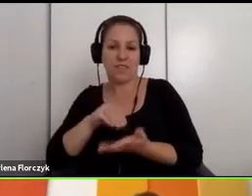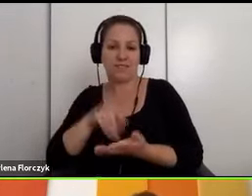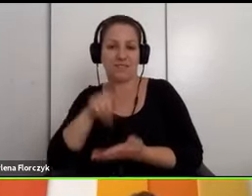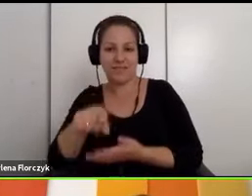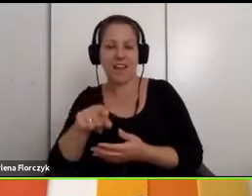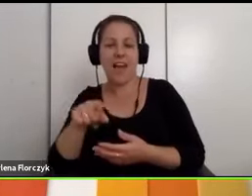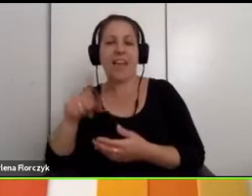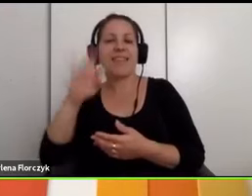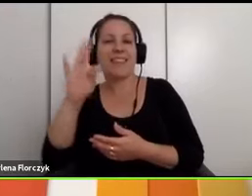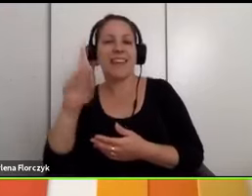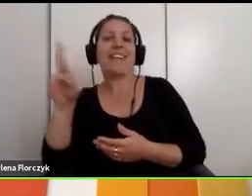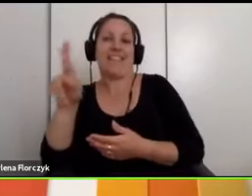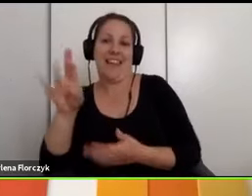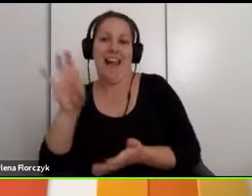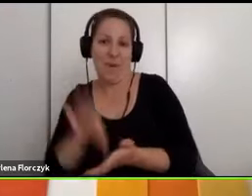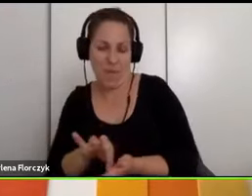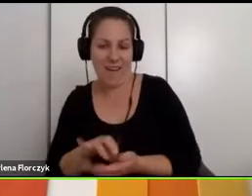właśnie.